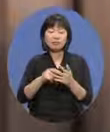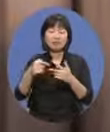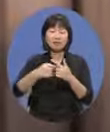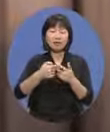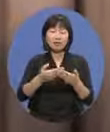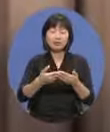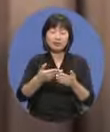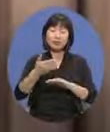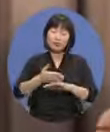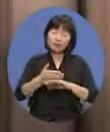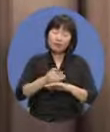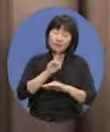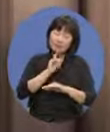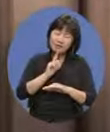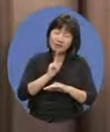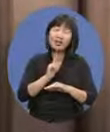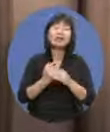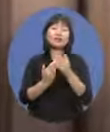고마워. 이게 나오지. 응?